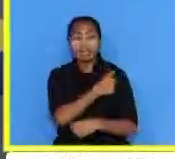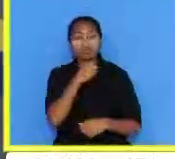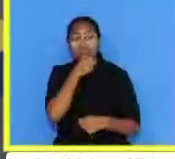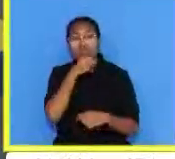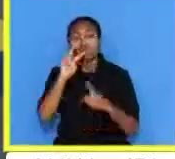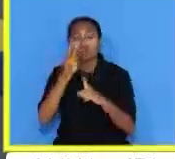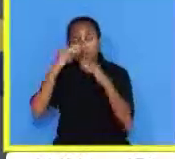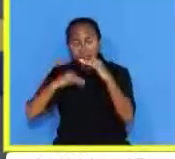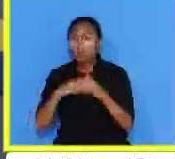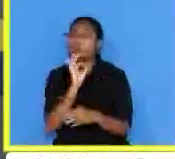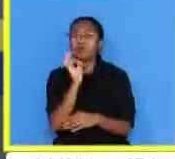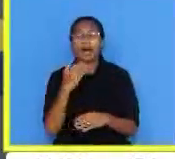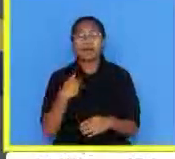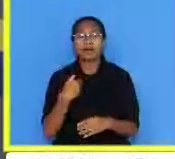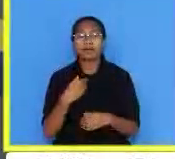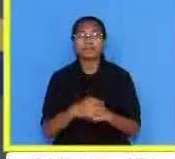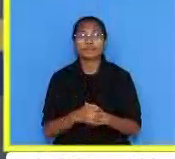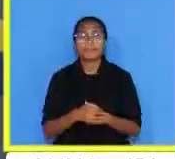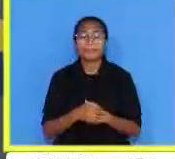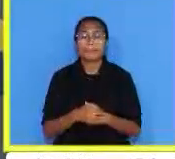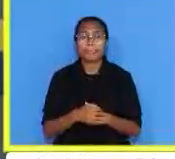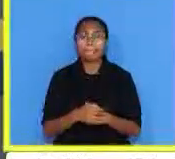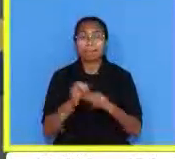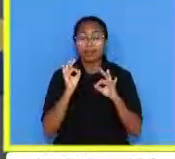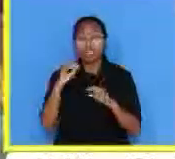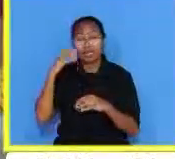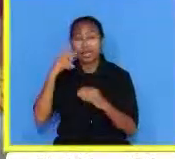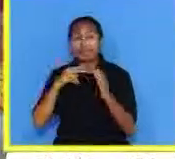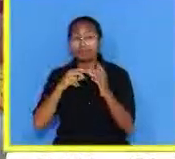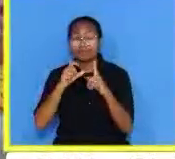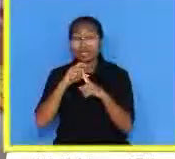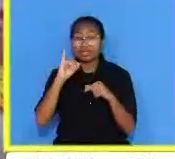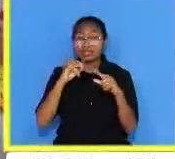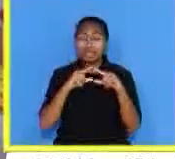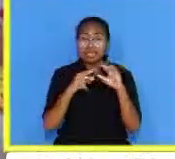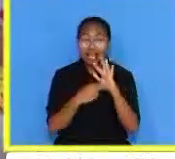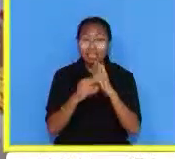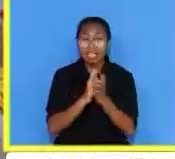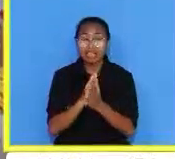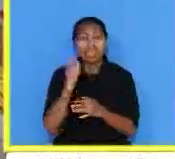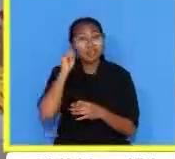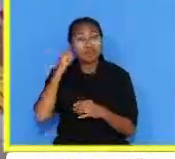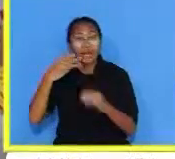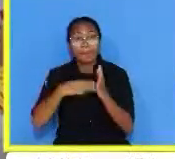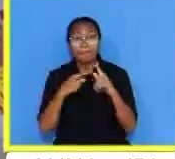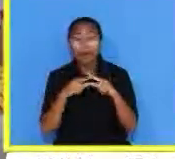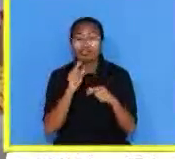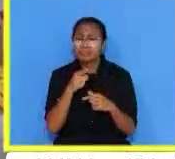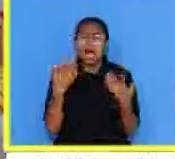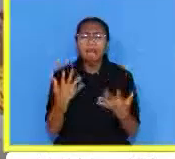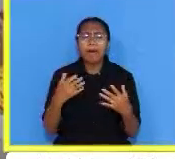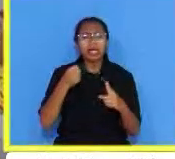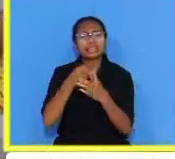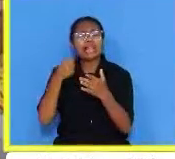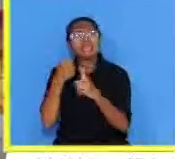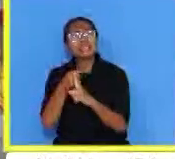untuk wilayah Nusa Tenggara Timur juga. Baik, untuk Kak Dina dan juga Ibu Emma, mungkin dirasakan apa tantangan yang